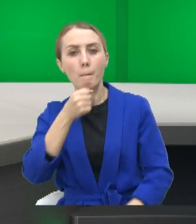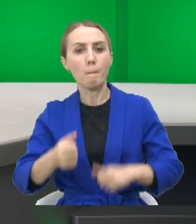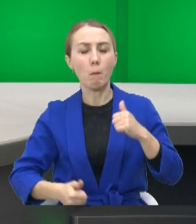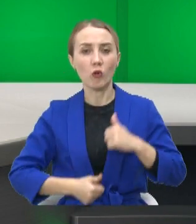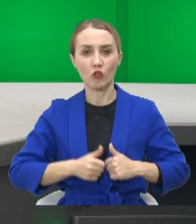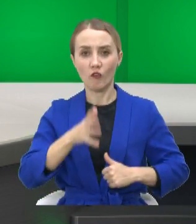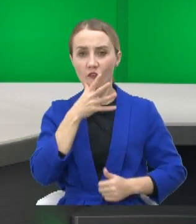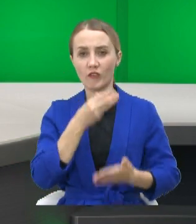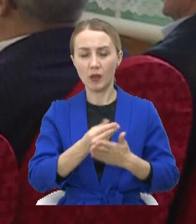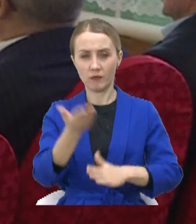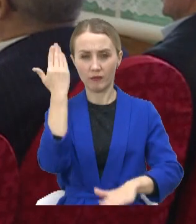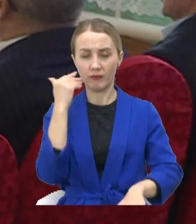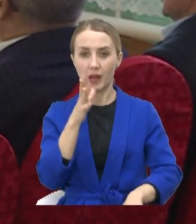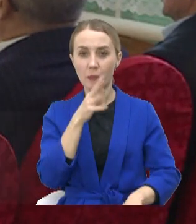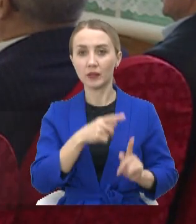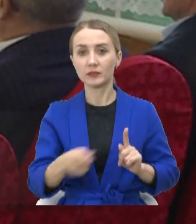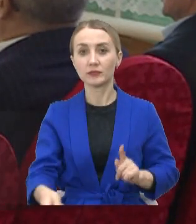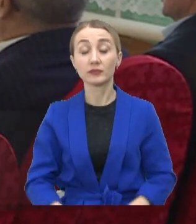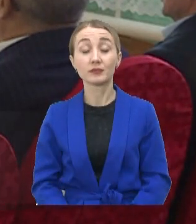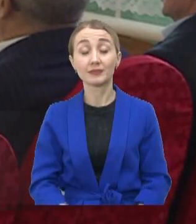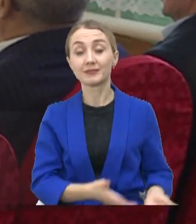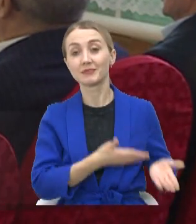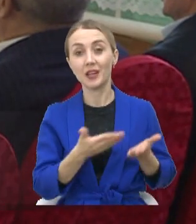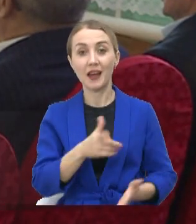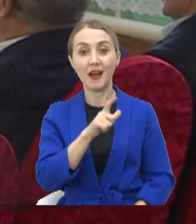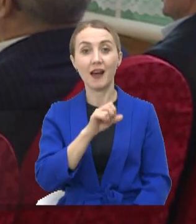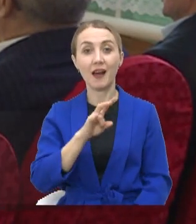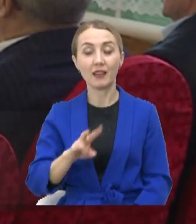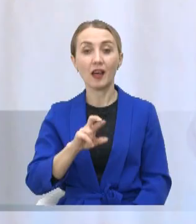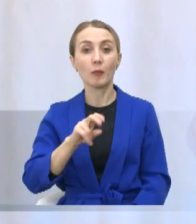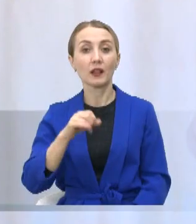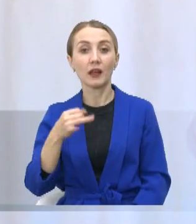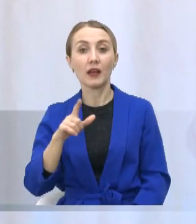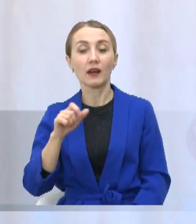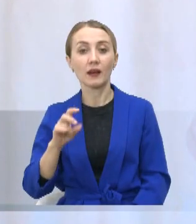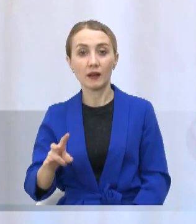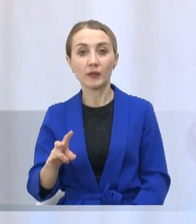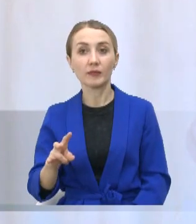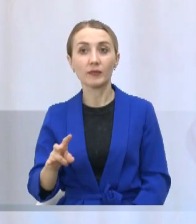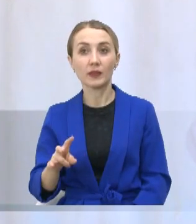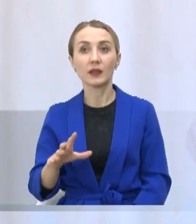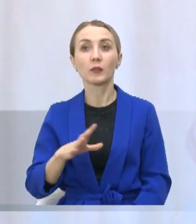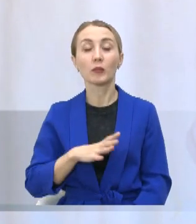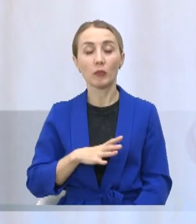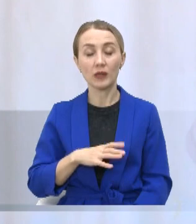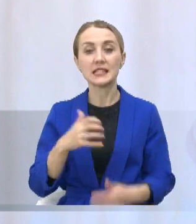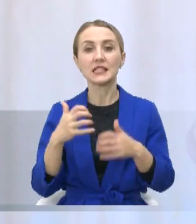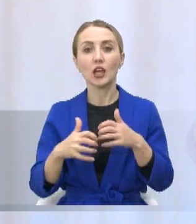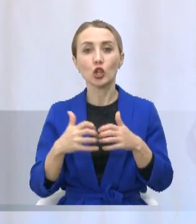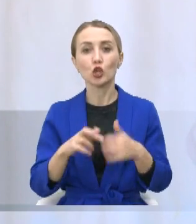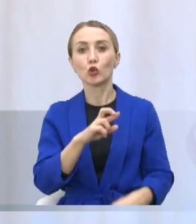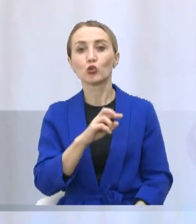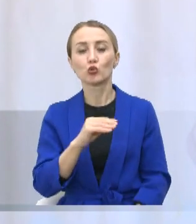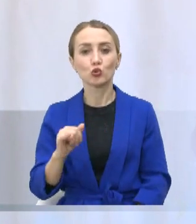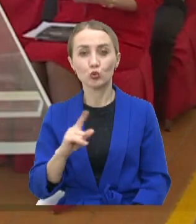своего времени. По предложению хана Абылая и Бухар Жырау, Канайби долгие годы был Тобеби в Среднем Жузе.